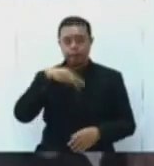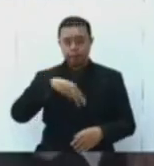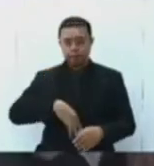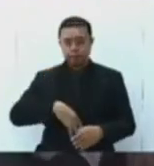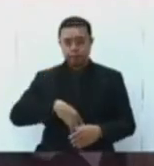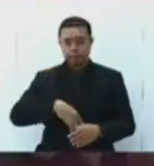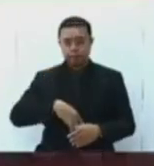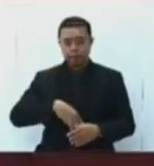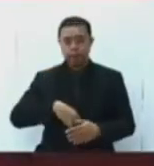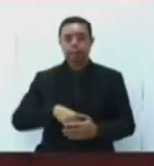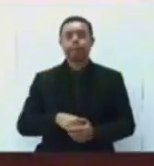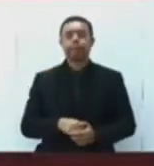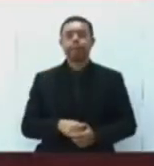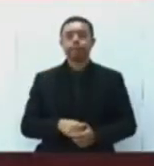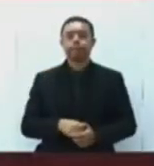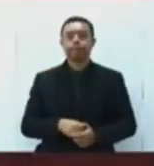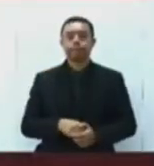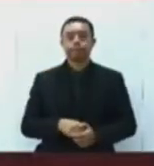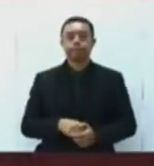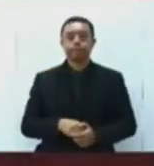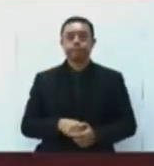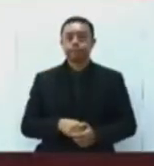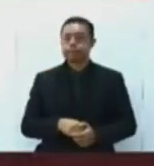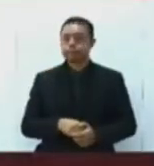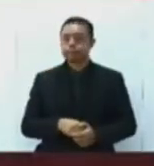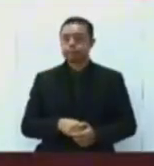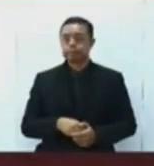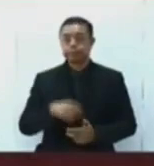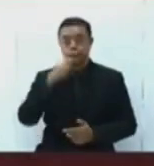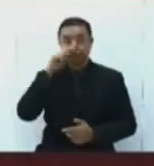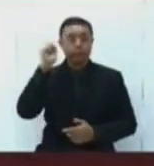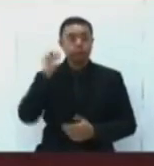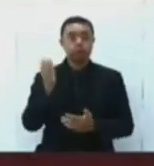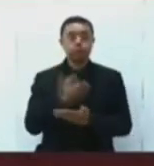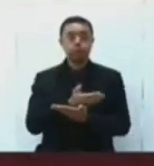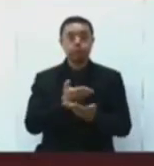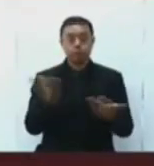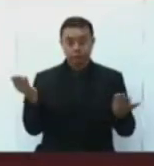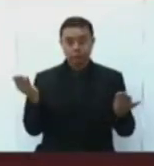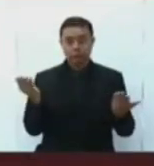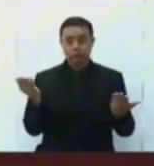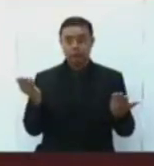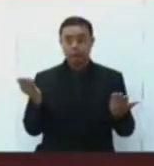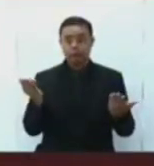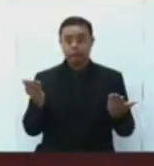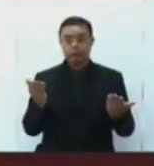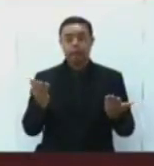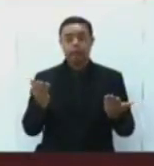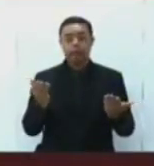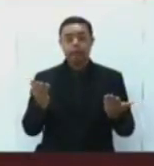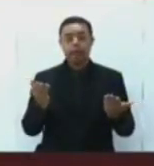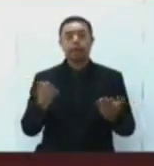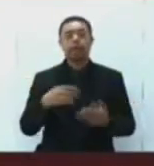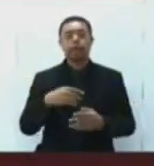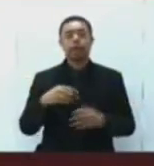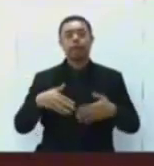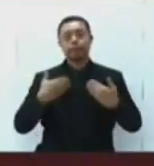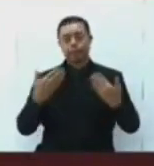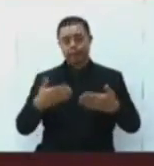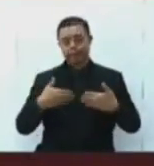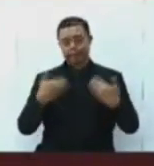Prof Dr H Mahfud MD bapak ibu saudara sekalian hadirin